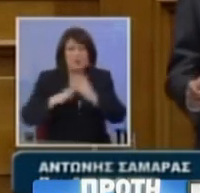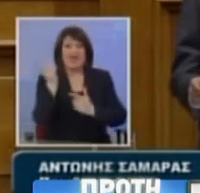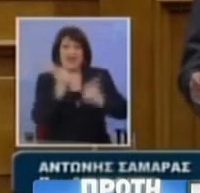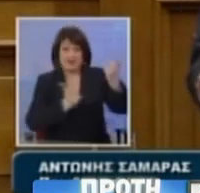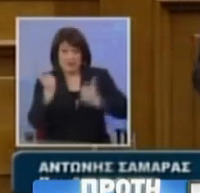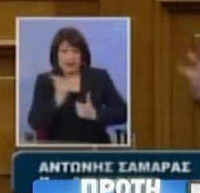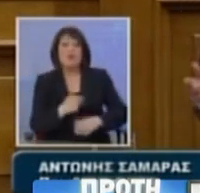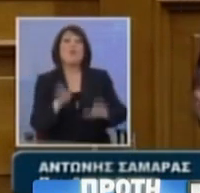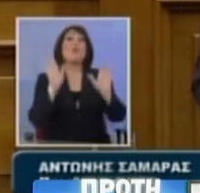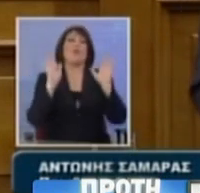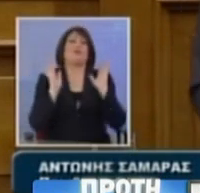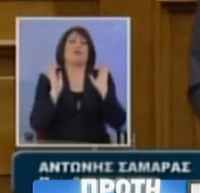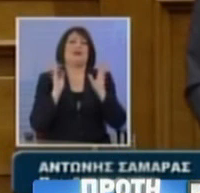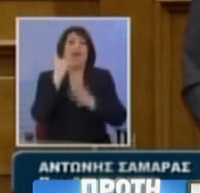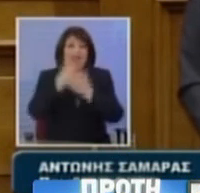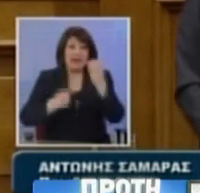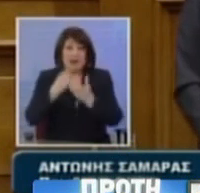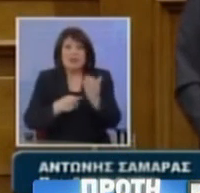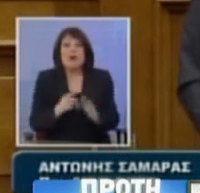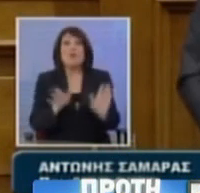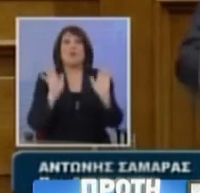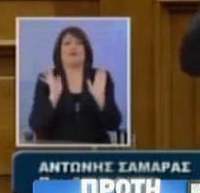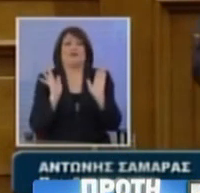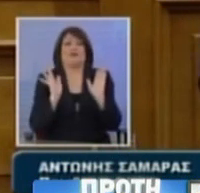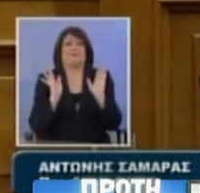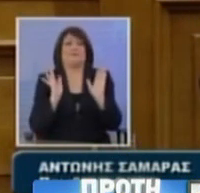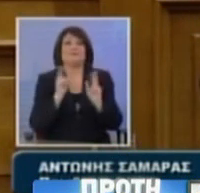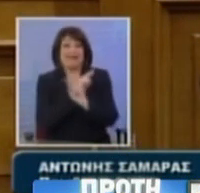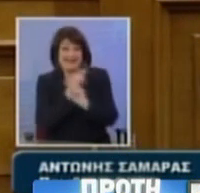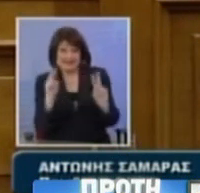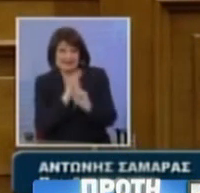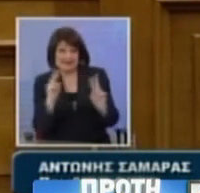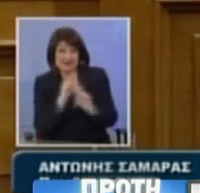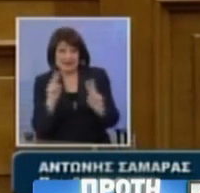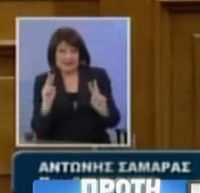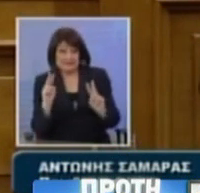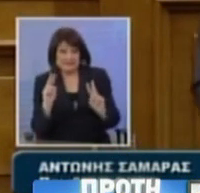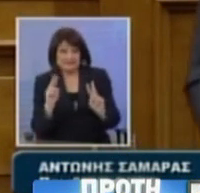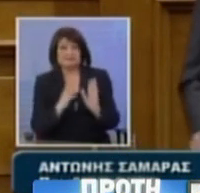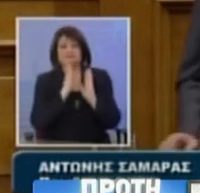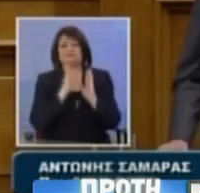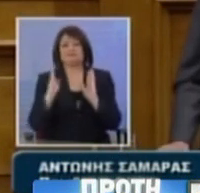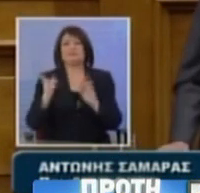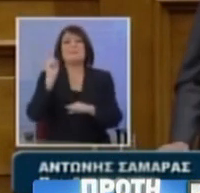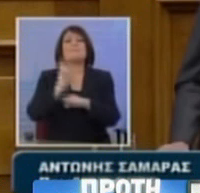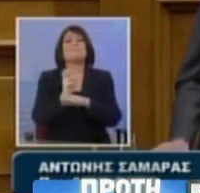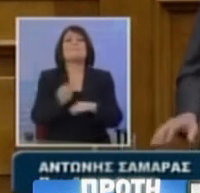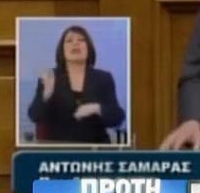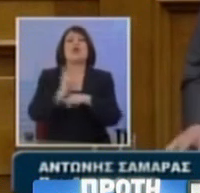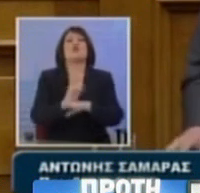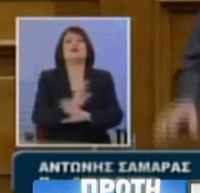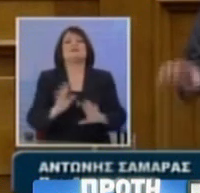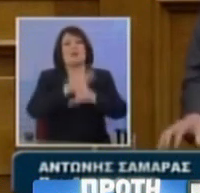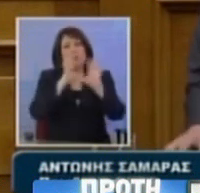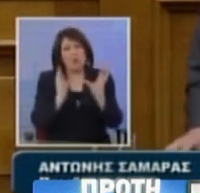με ελλείμματα. Θα γίνει με εξυγίανση και με δημοσιονομικά πλεονάσματα. Και όλα αυτά είναι συλλογική